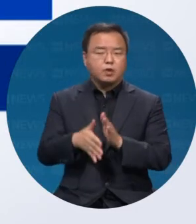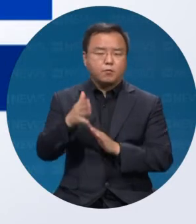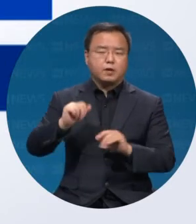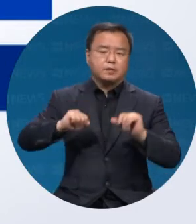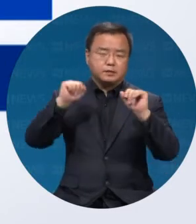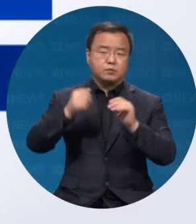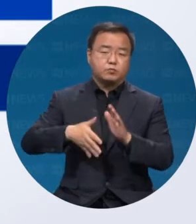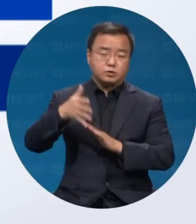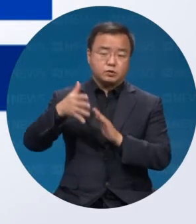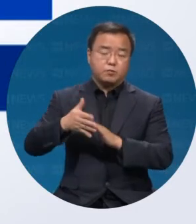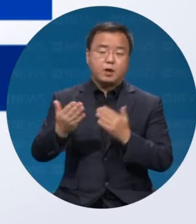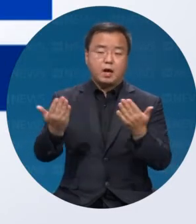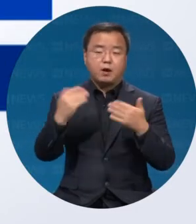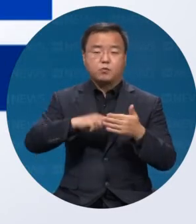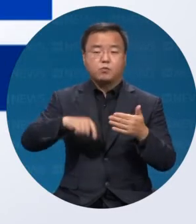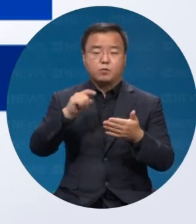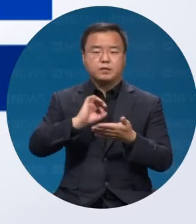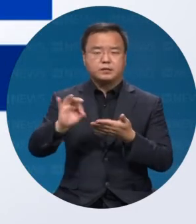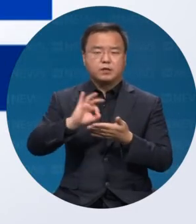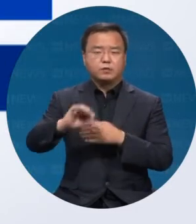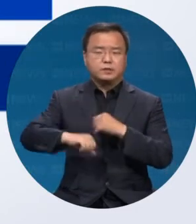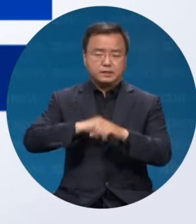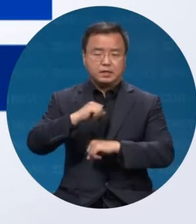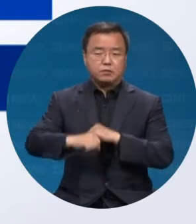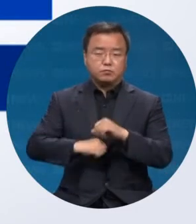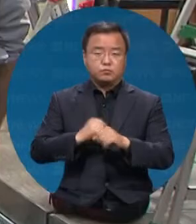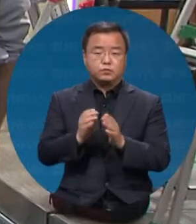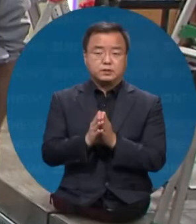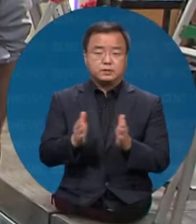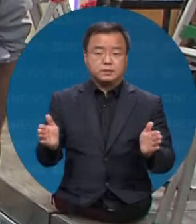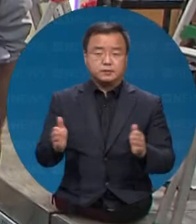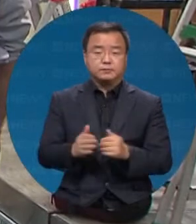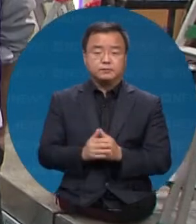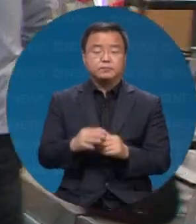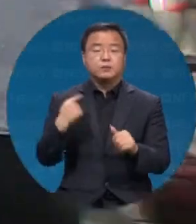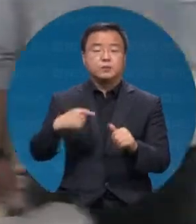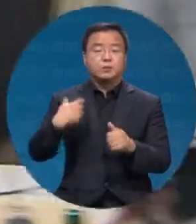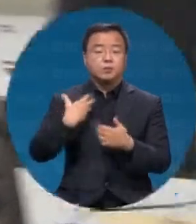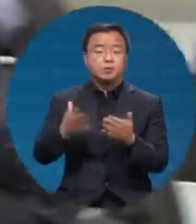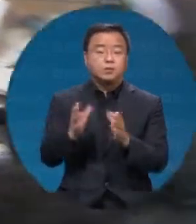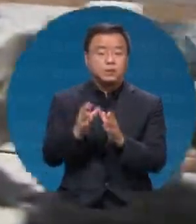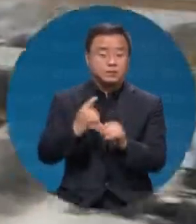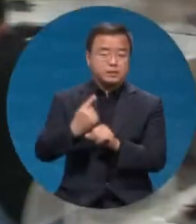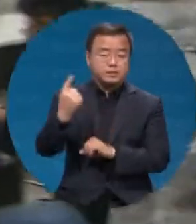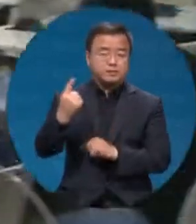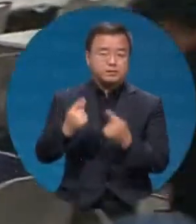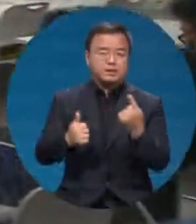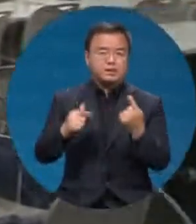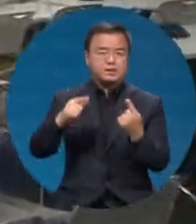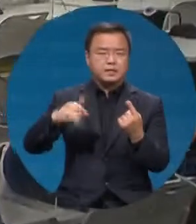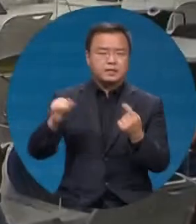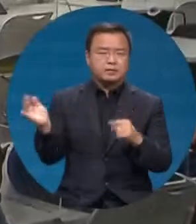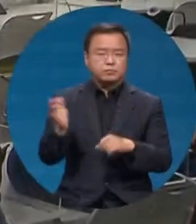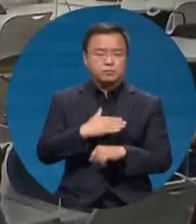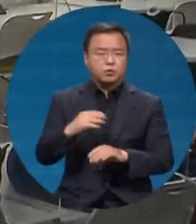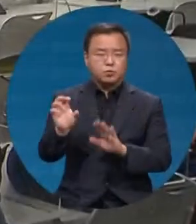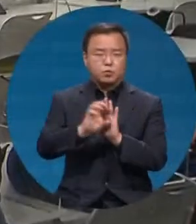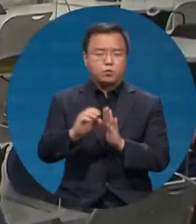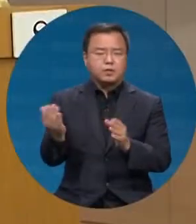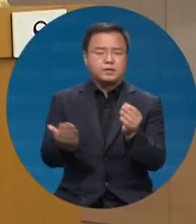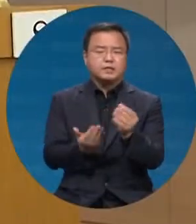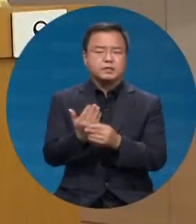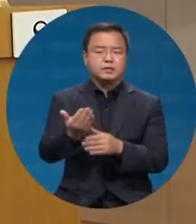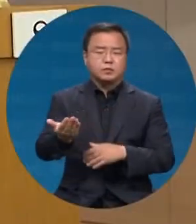학교 공간을 더 자유롭게 사용할 수 있게 됩니다 교육당국은 내년 1학기에 는 코나 1구 발생 이전 처럼 모든